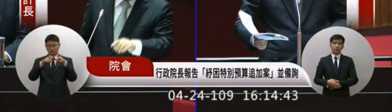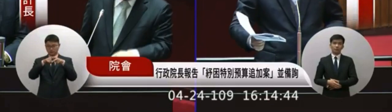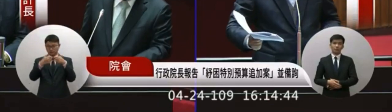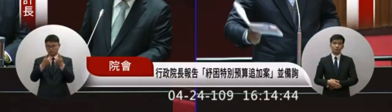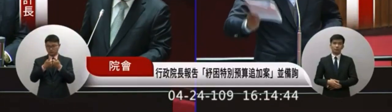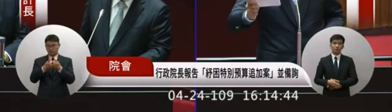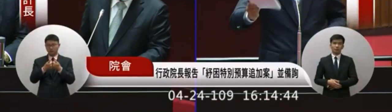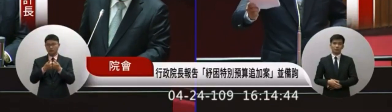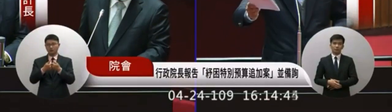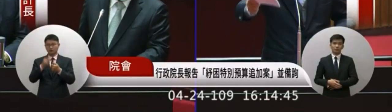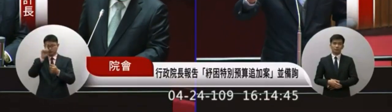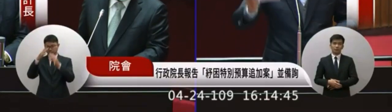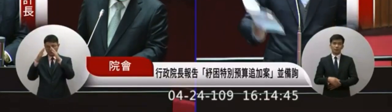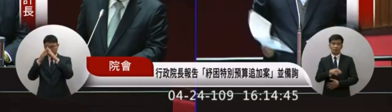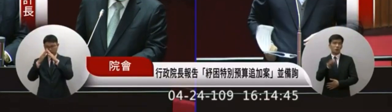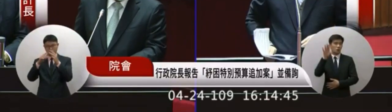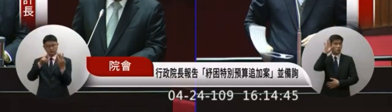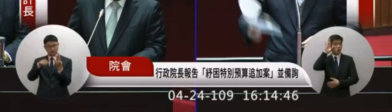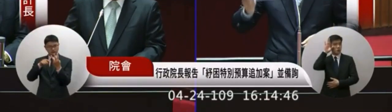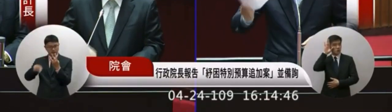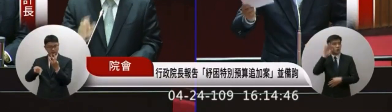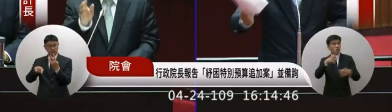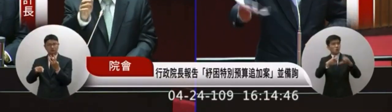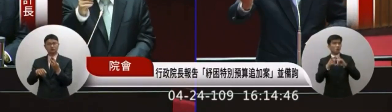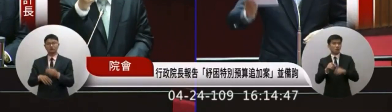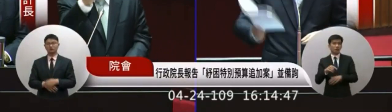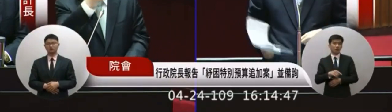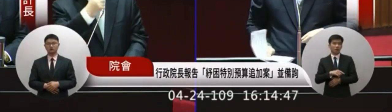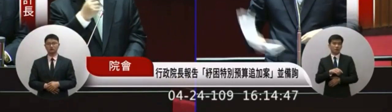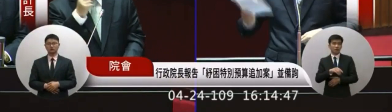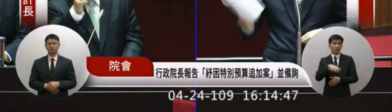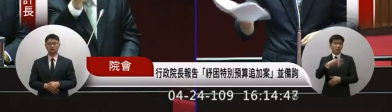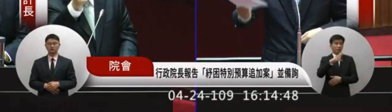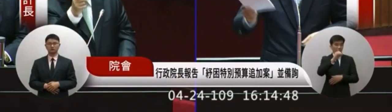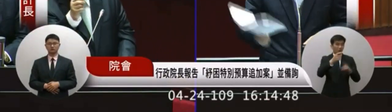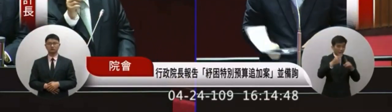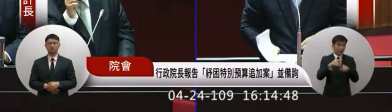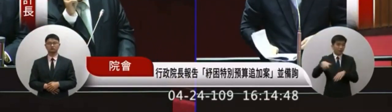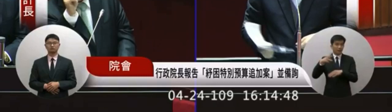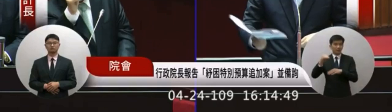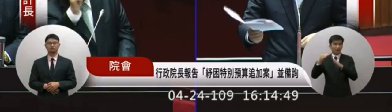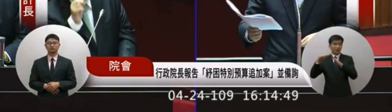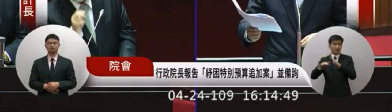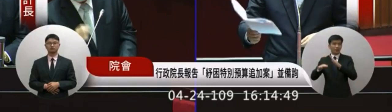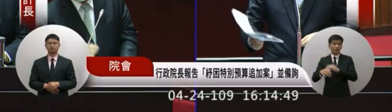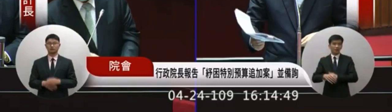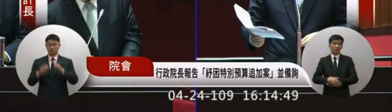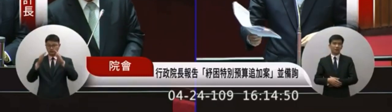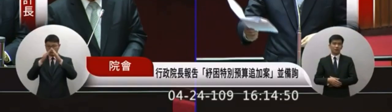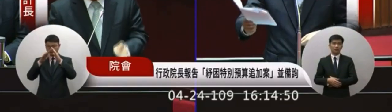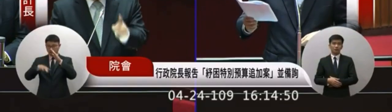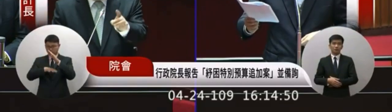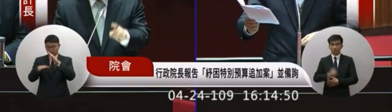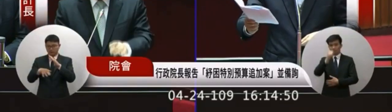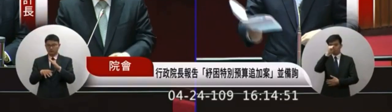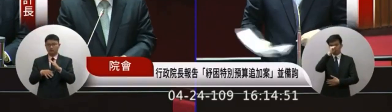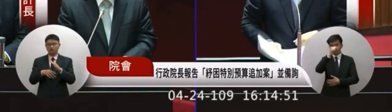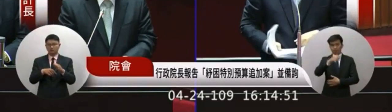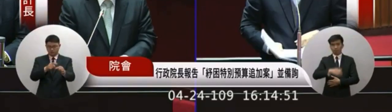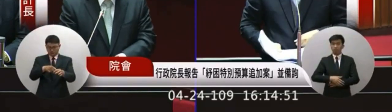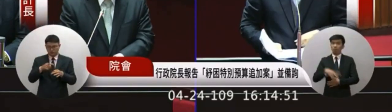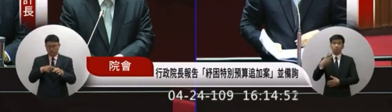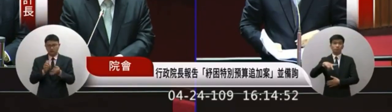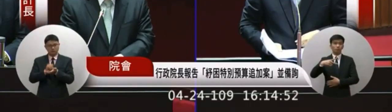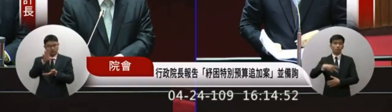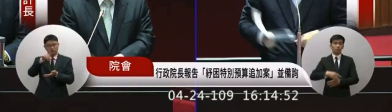有3人。 你不要随便跟我胡诌哦，一下400万的家庭，一般400个家庭。 家庭收支报告。 好，再